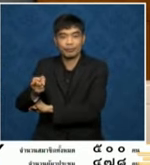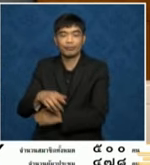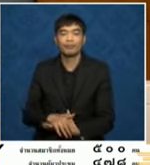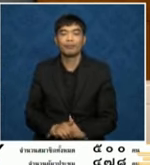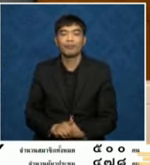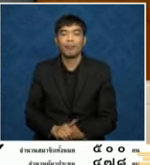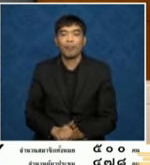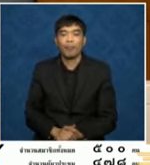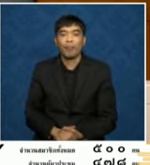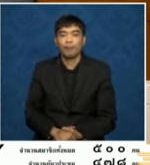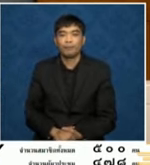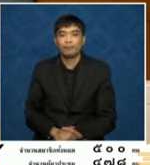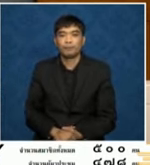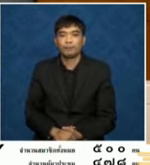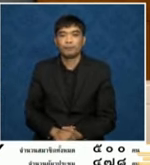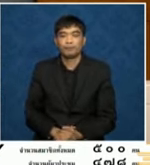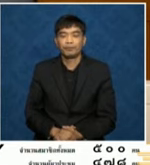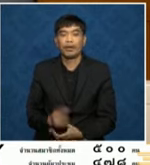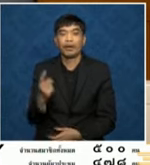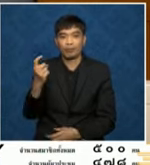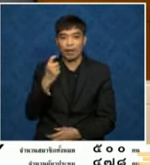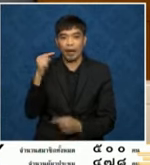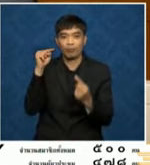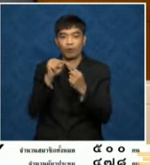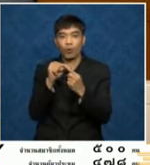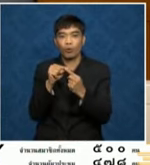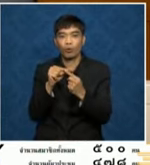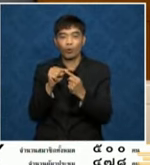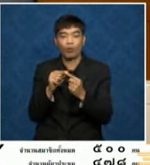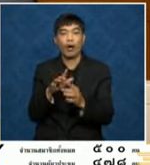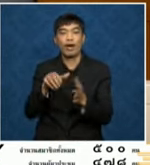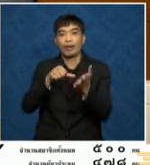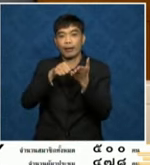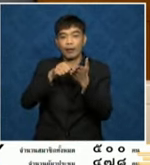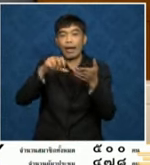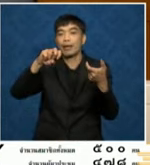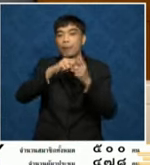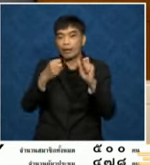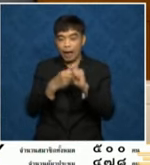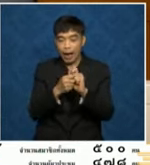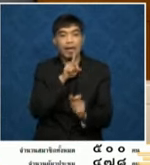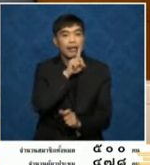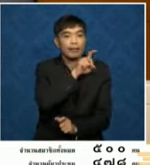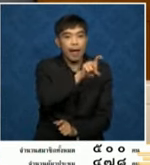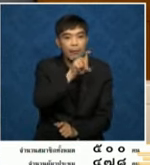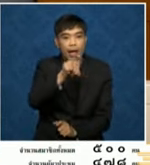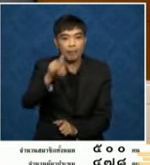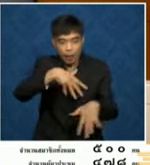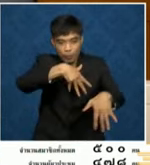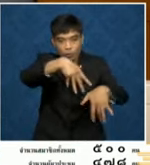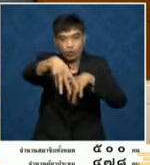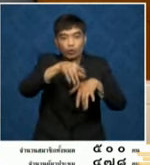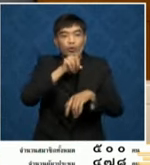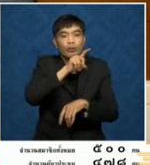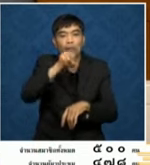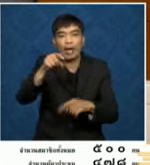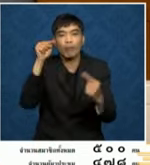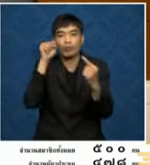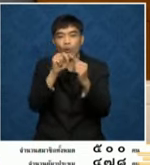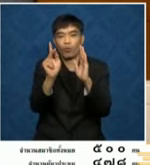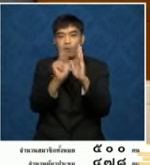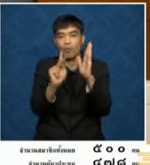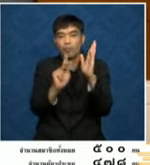ามที่เกี่ยวเนื่องกับการทำประชามติเพื่อการแก้ไขปัญหาความเห็นที่แตกต่างในเรื่องรัฐธรรมนูญของราชอาณา